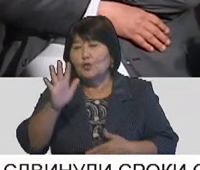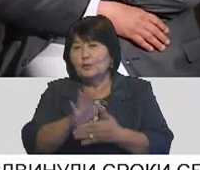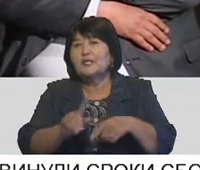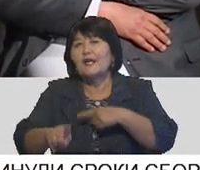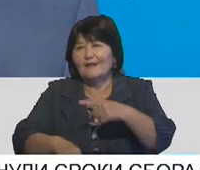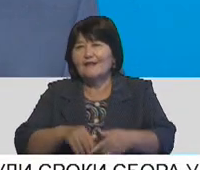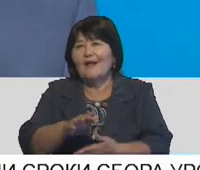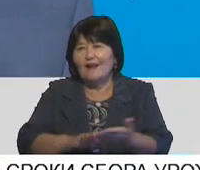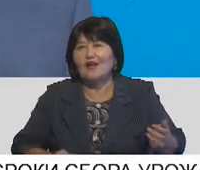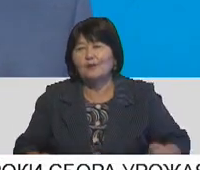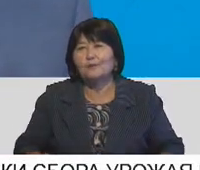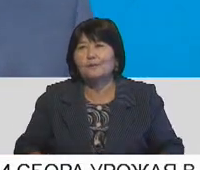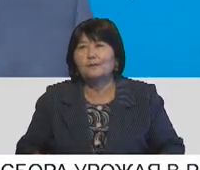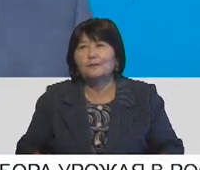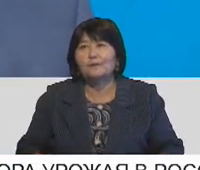и